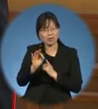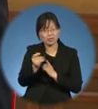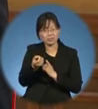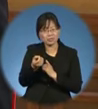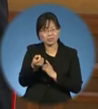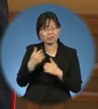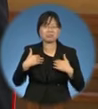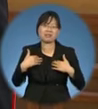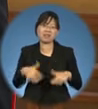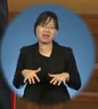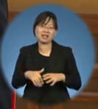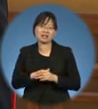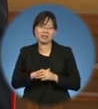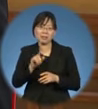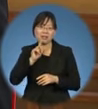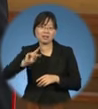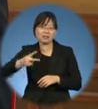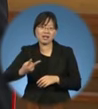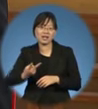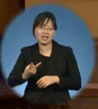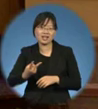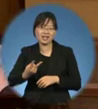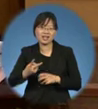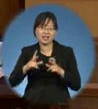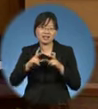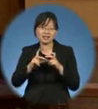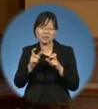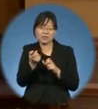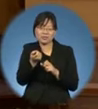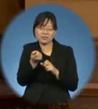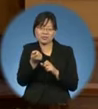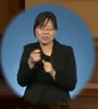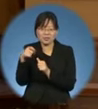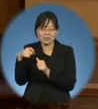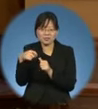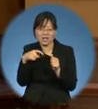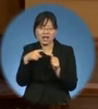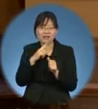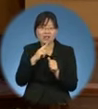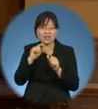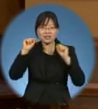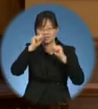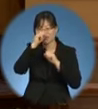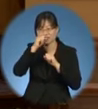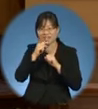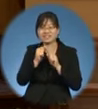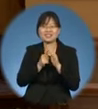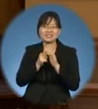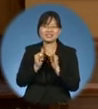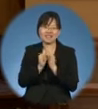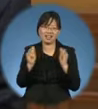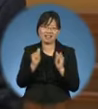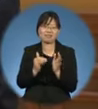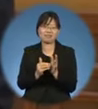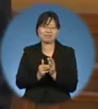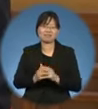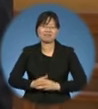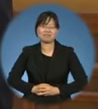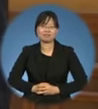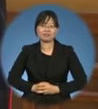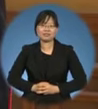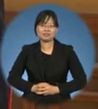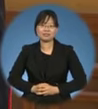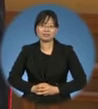좀 열하겠죠. 아, 그럼 말을 바꿀게요. 예. 볼 좀 찬다 이 정도였고 그냥 운동 좋아하고 싶어요. 예, 예, 예. 그래서